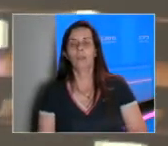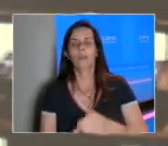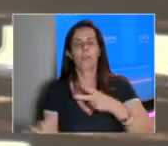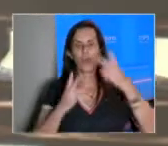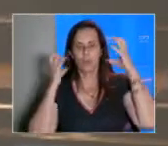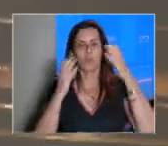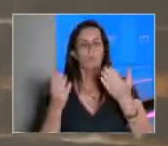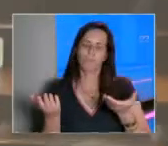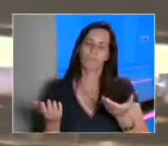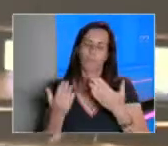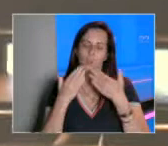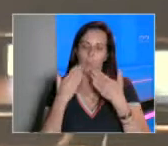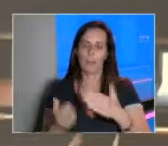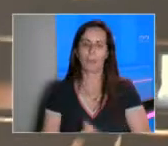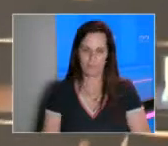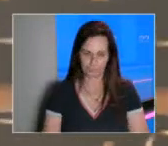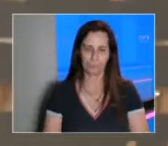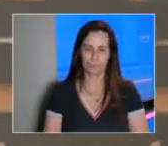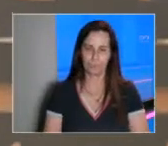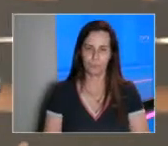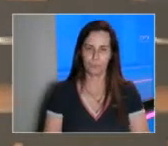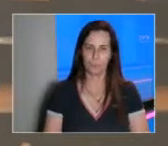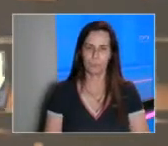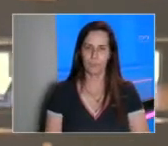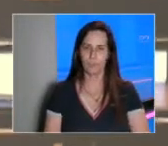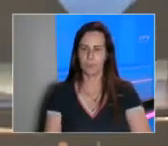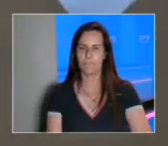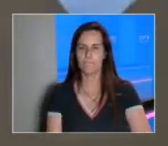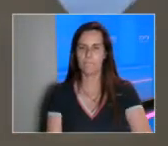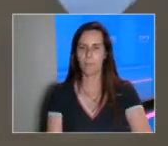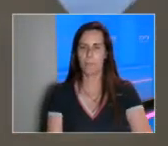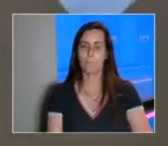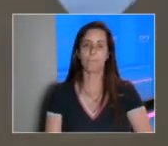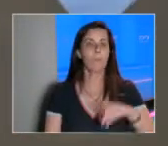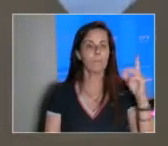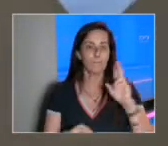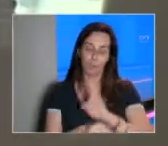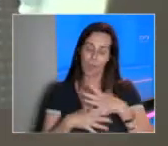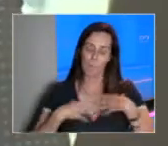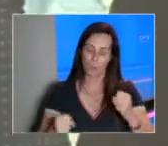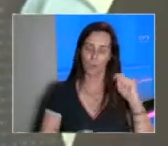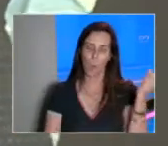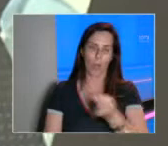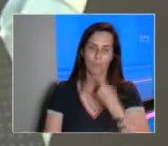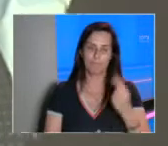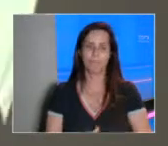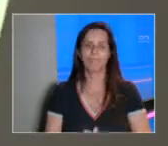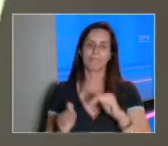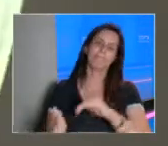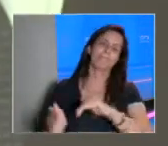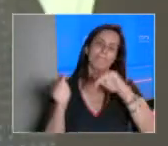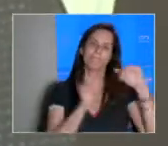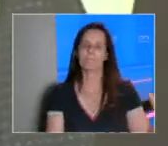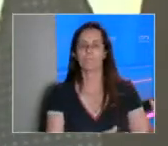הרפואי שיבא, דברים ברורים. תודה רבה לך, ערב טוב. גם לך, ושנהיה כולנו בריאים. אמן. אנחנו